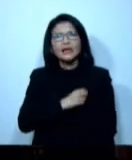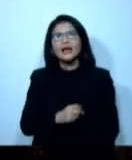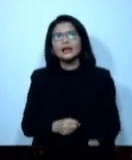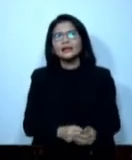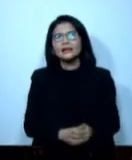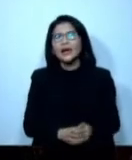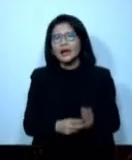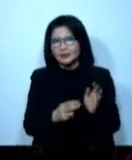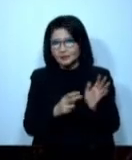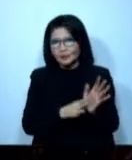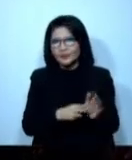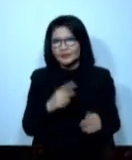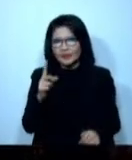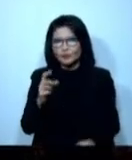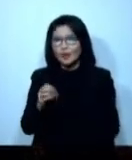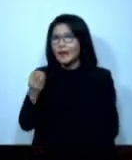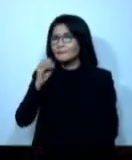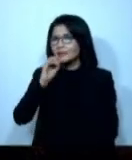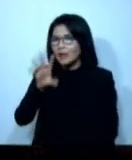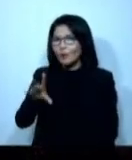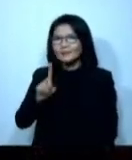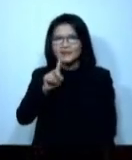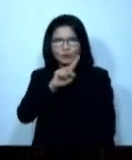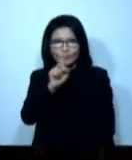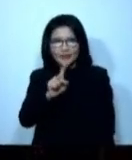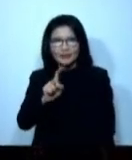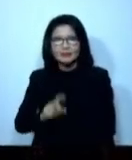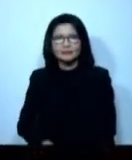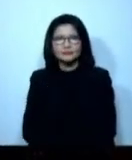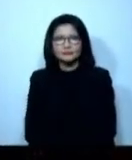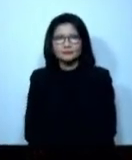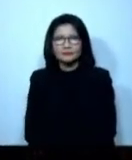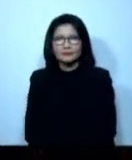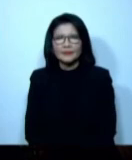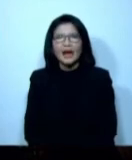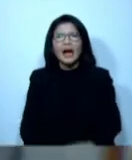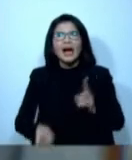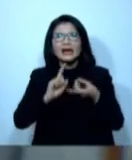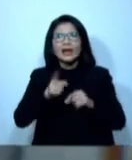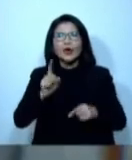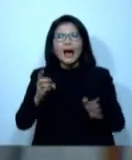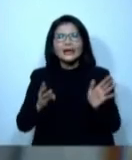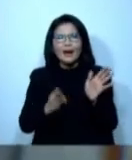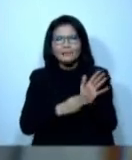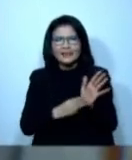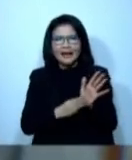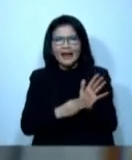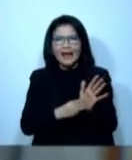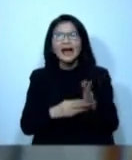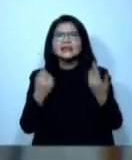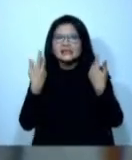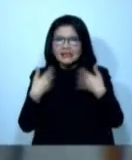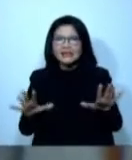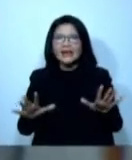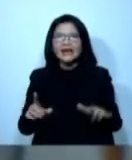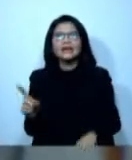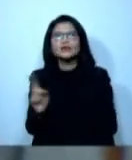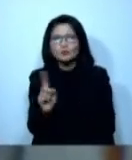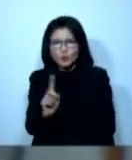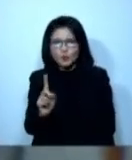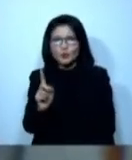memberikan jawaban selama 2 menit dimulai dari sekarang kalau ada masalah jangan ditinggalkan diselesaikan itu filosofi